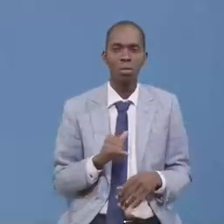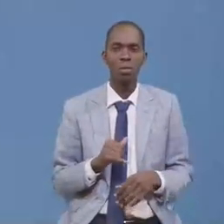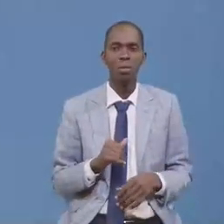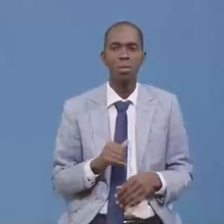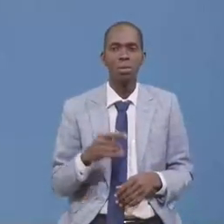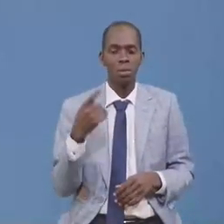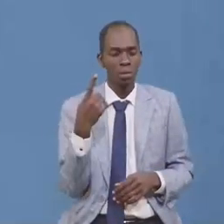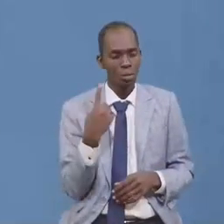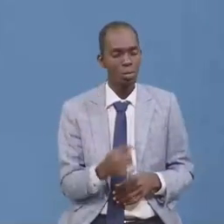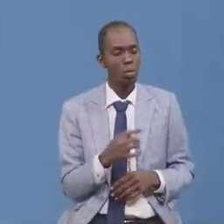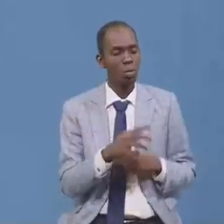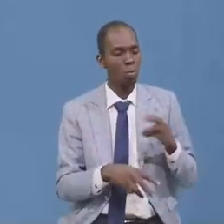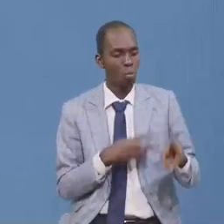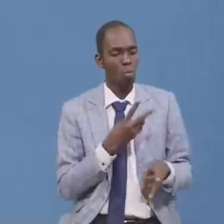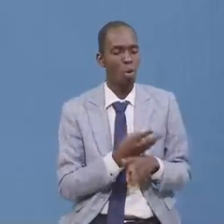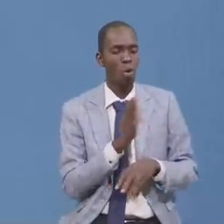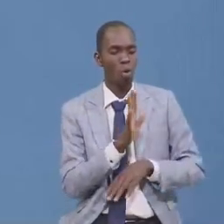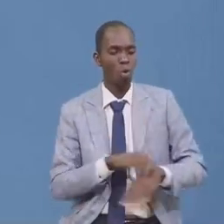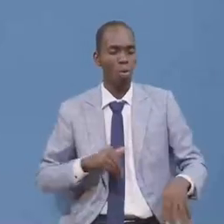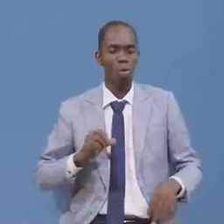Le monde nous appelle.